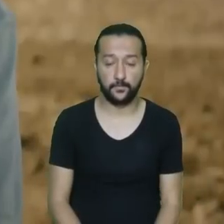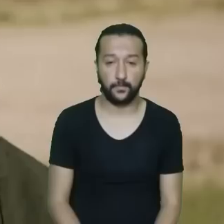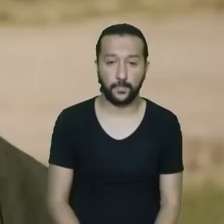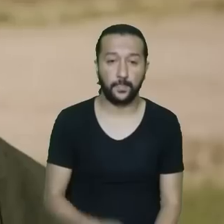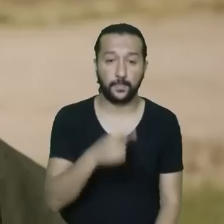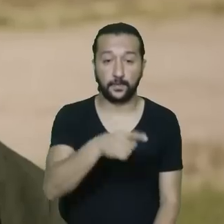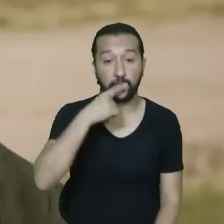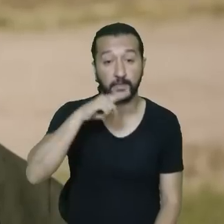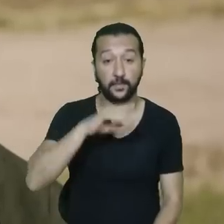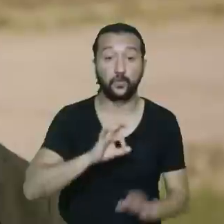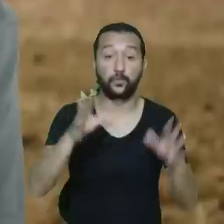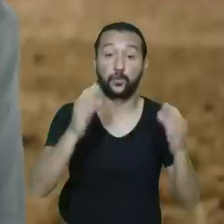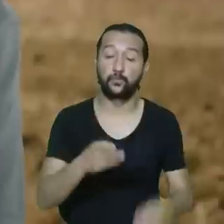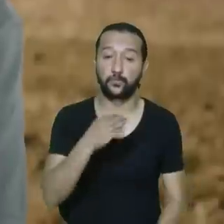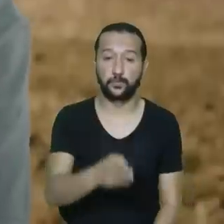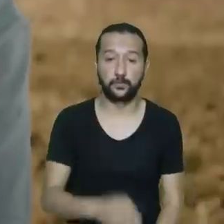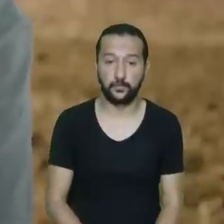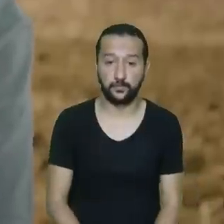Ha. Yalnız zeytinli manyak olmuş be.